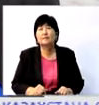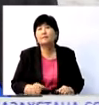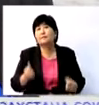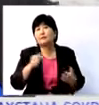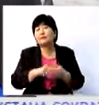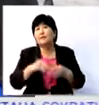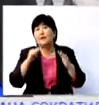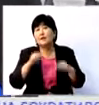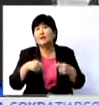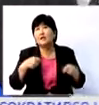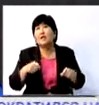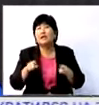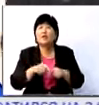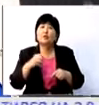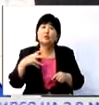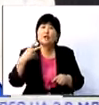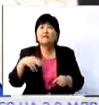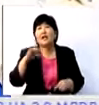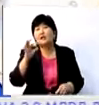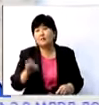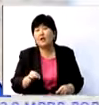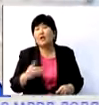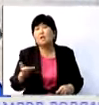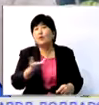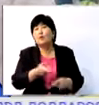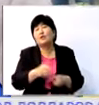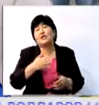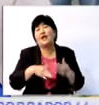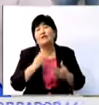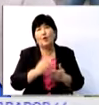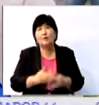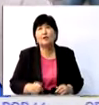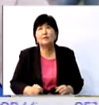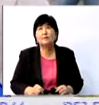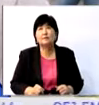Цены ниже рыночных, где-то на 15-20%. Мы очень довольны.